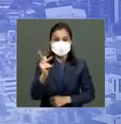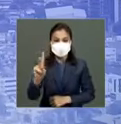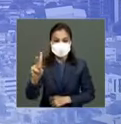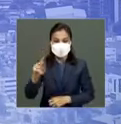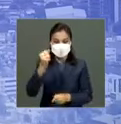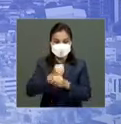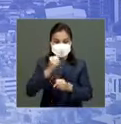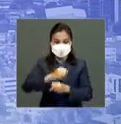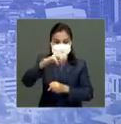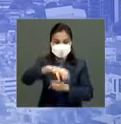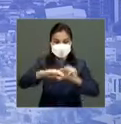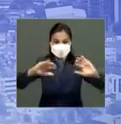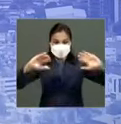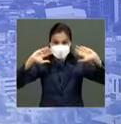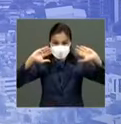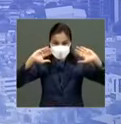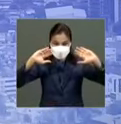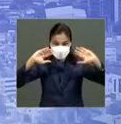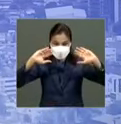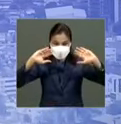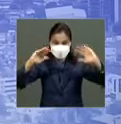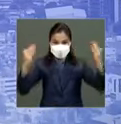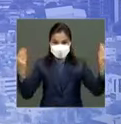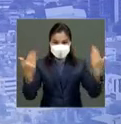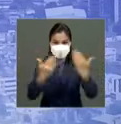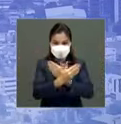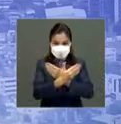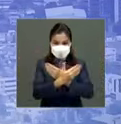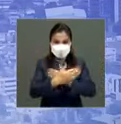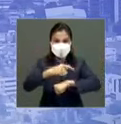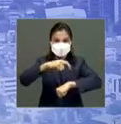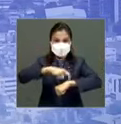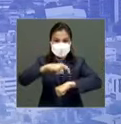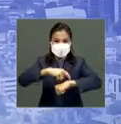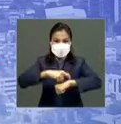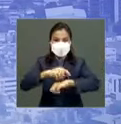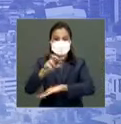ทำเนียบรัฐบาลจะปรับเวลาเป็น